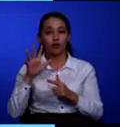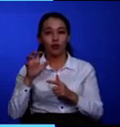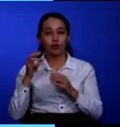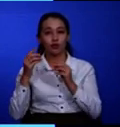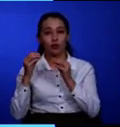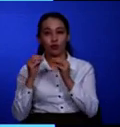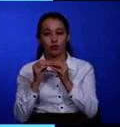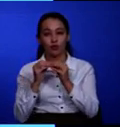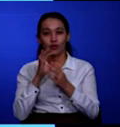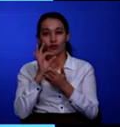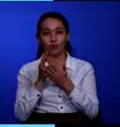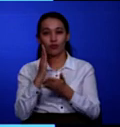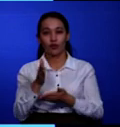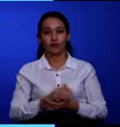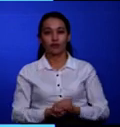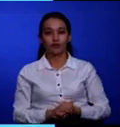bir pasta chiqdi.